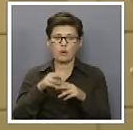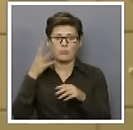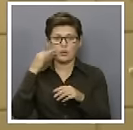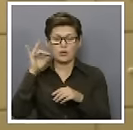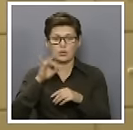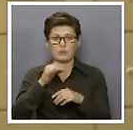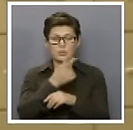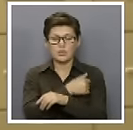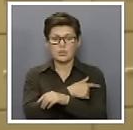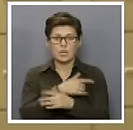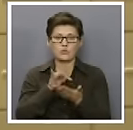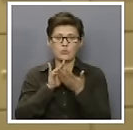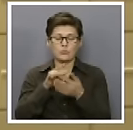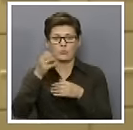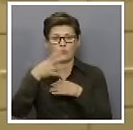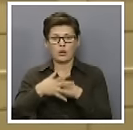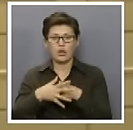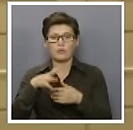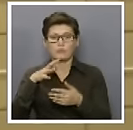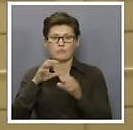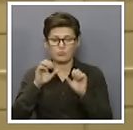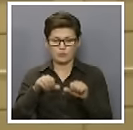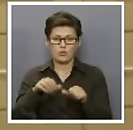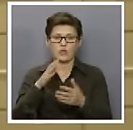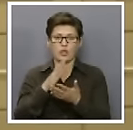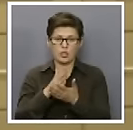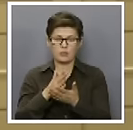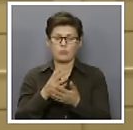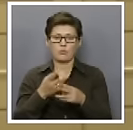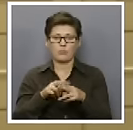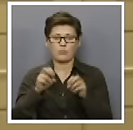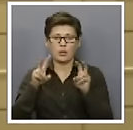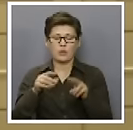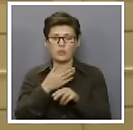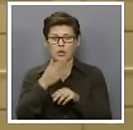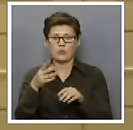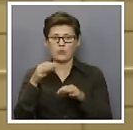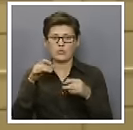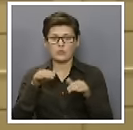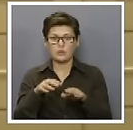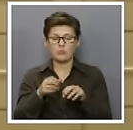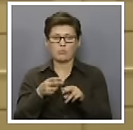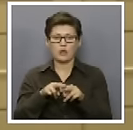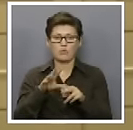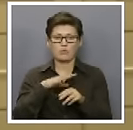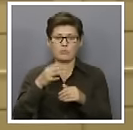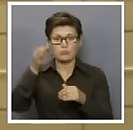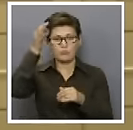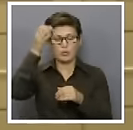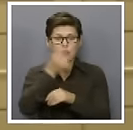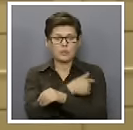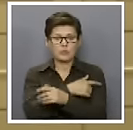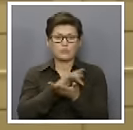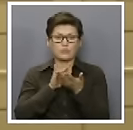Алматының медициналық туризм орталығына айналуына барлық мүмкіндіктері бар. Мамандар осындай тоқтамға келді. Еске салайын, бүгін біз